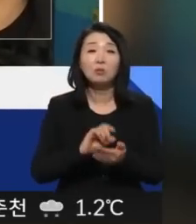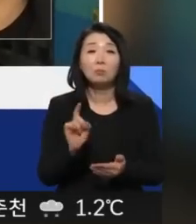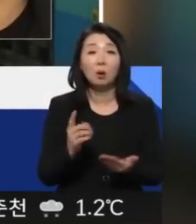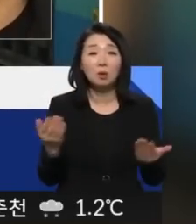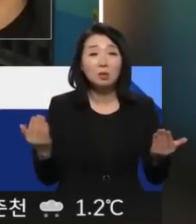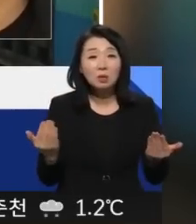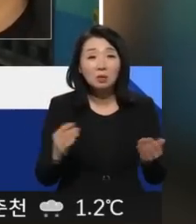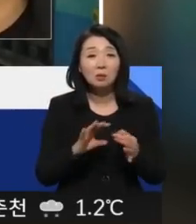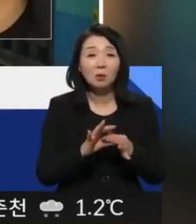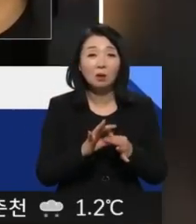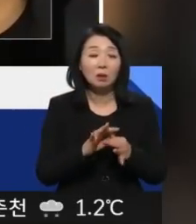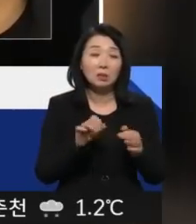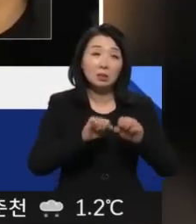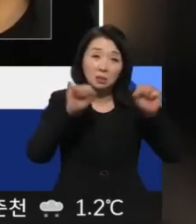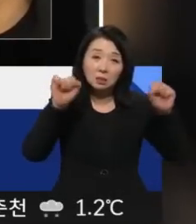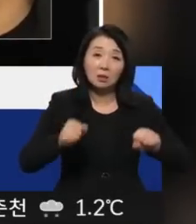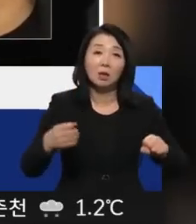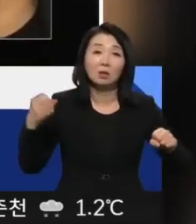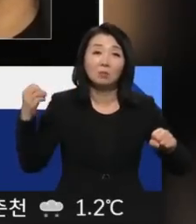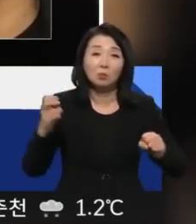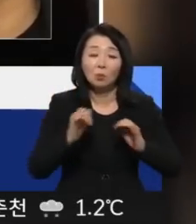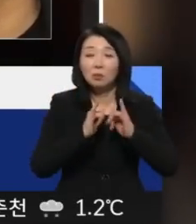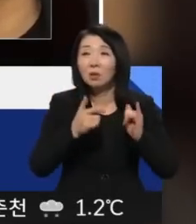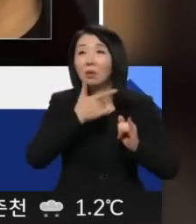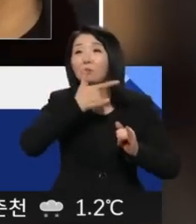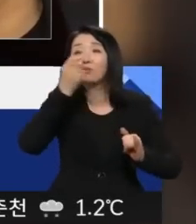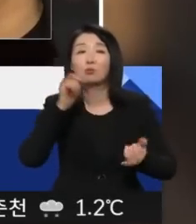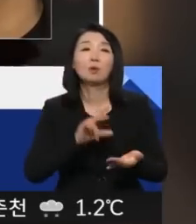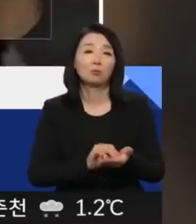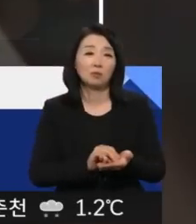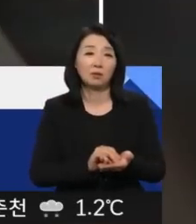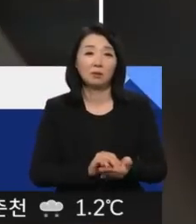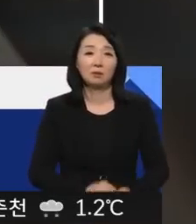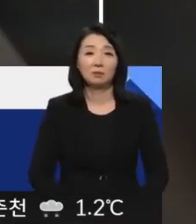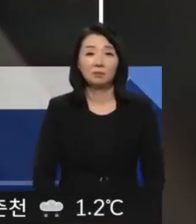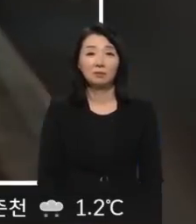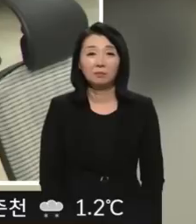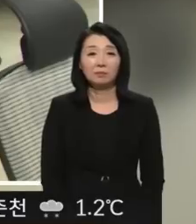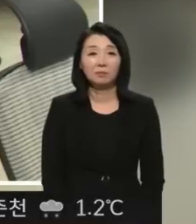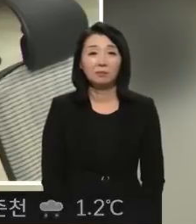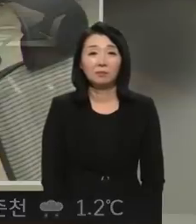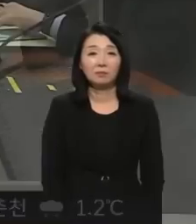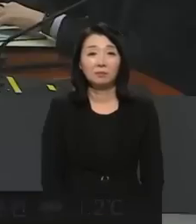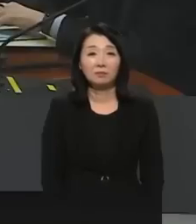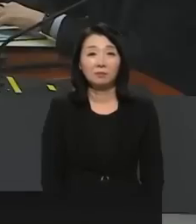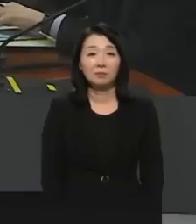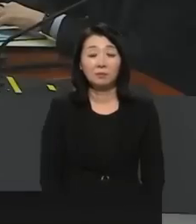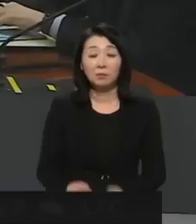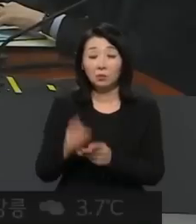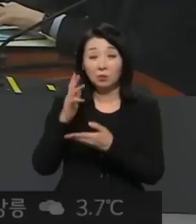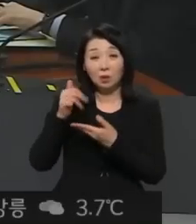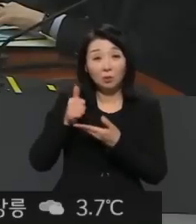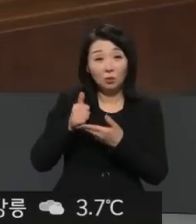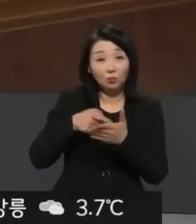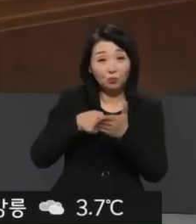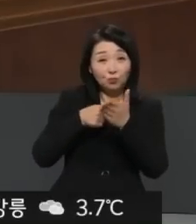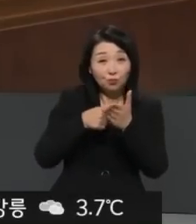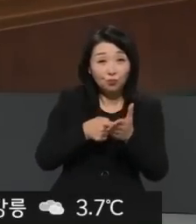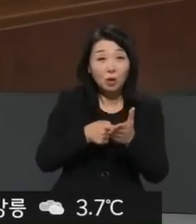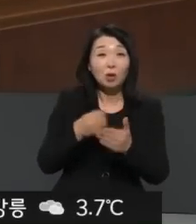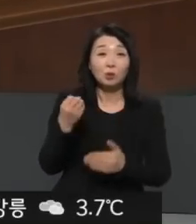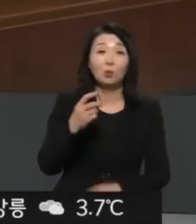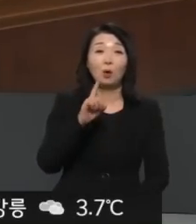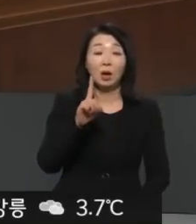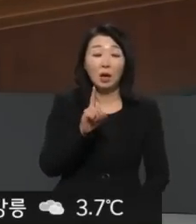업무 시스템이든 아니면 사람이 부족한 문제일 거란 말이죠. 네, 윤 대통령이 추진하고자 하는 또